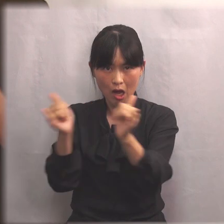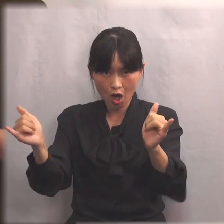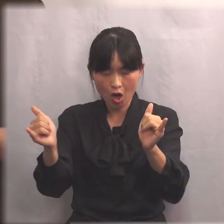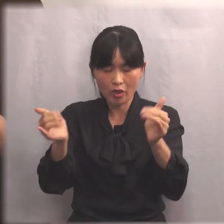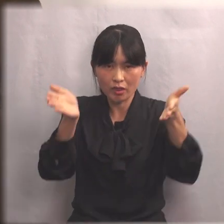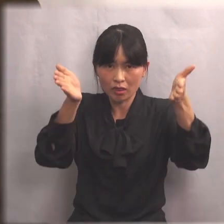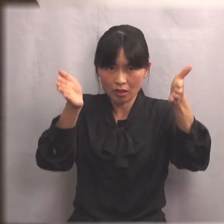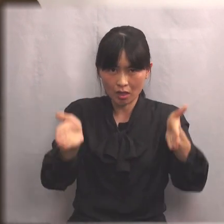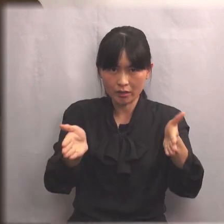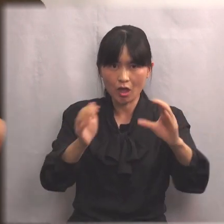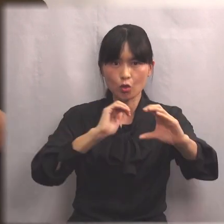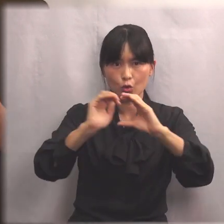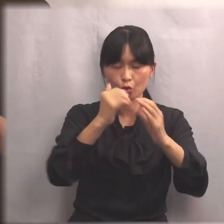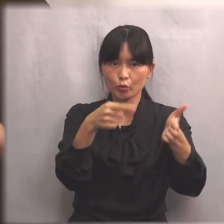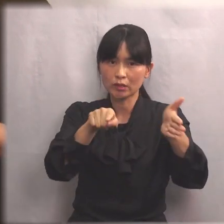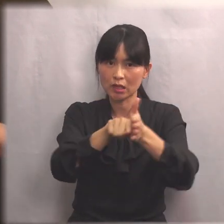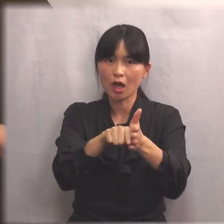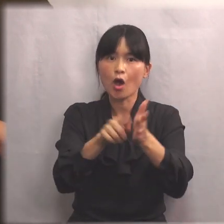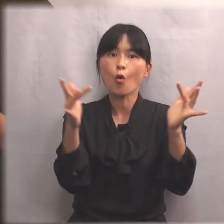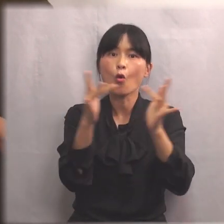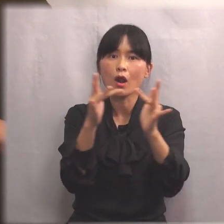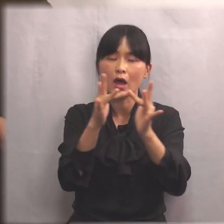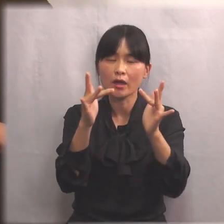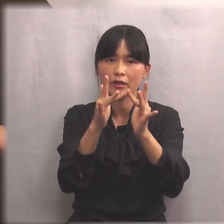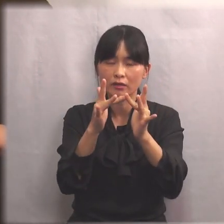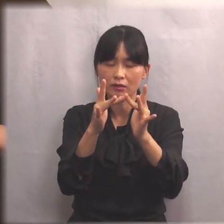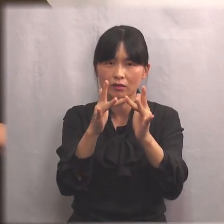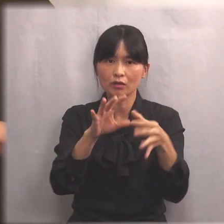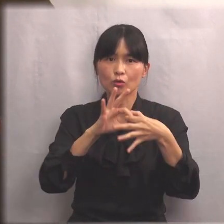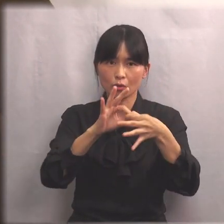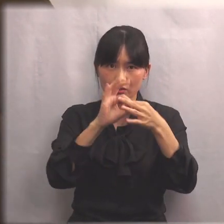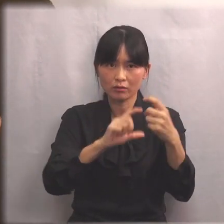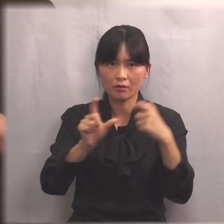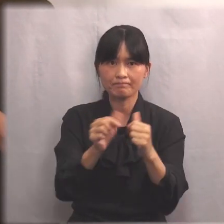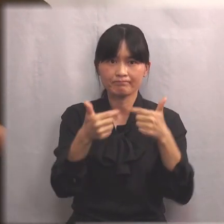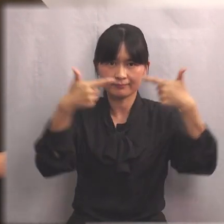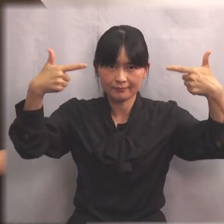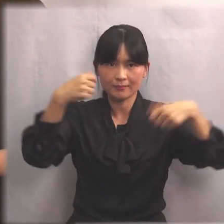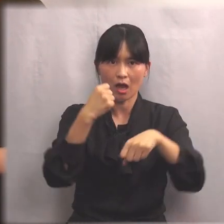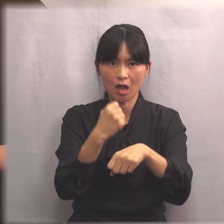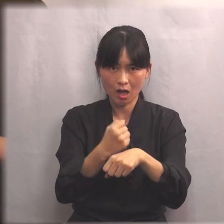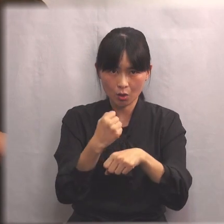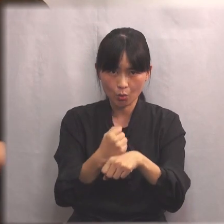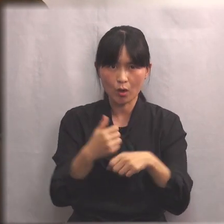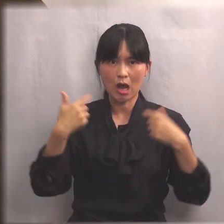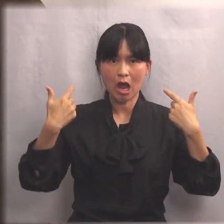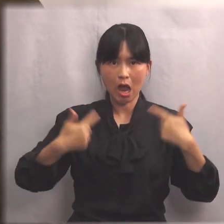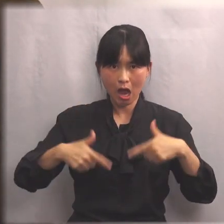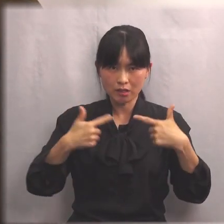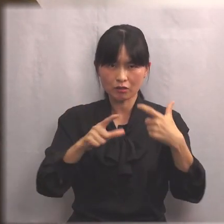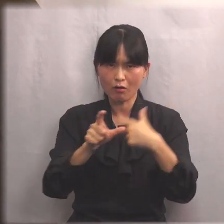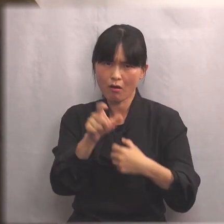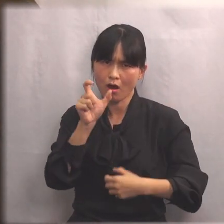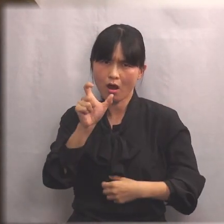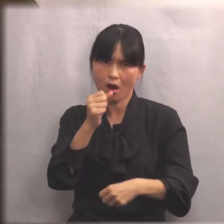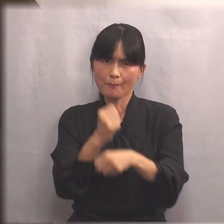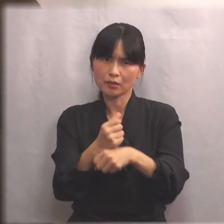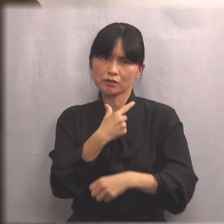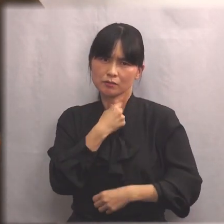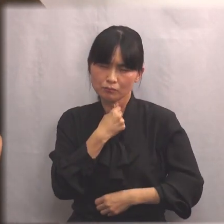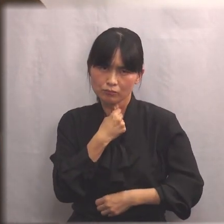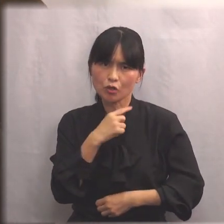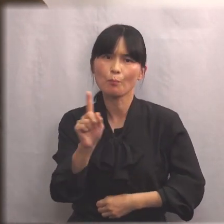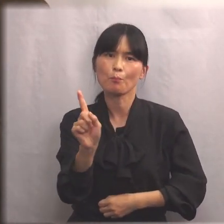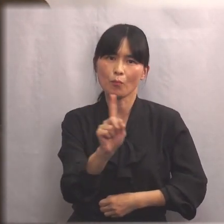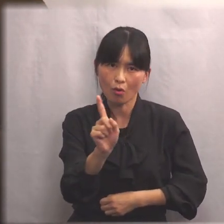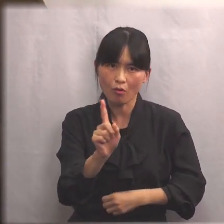일단 당과 당원 사이의 소통의 창구를 온라인을 통해서 그 면적을 크게 늘리고요. 그뿐만 아니라